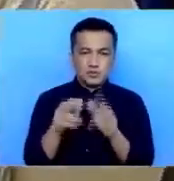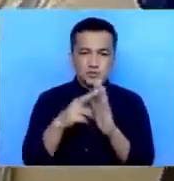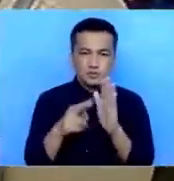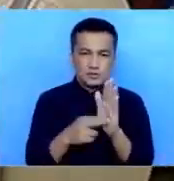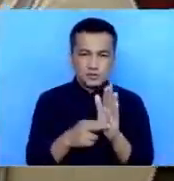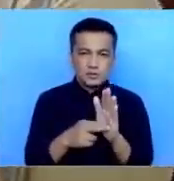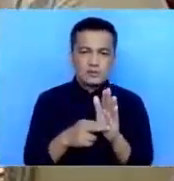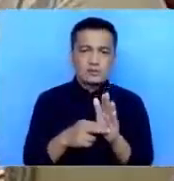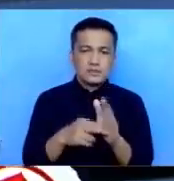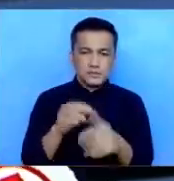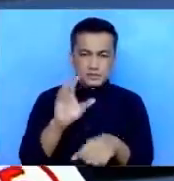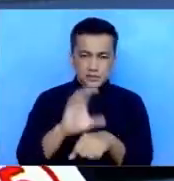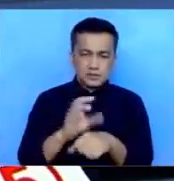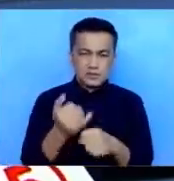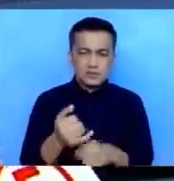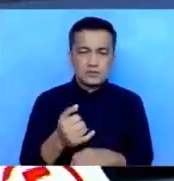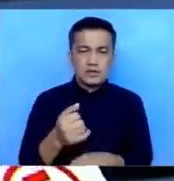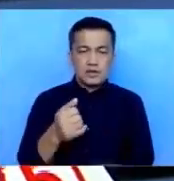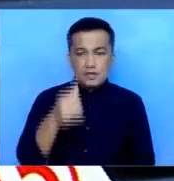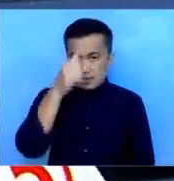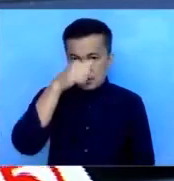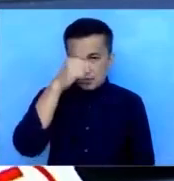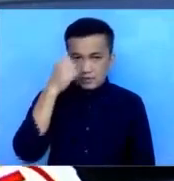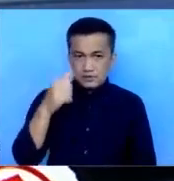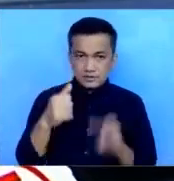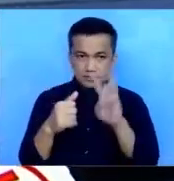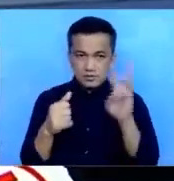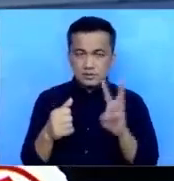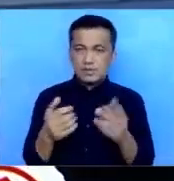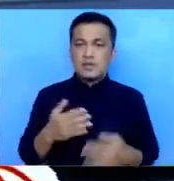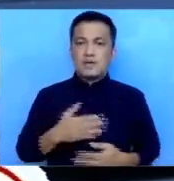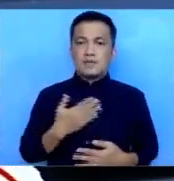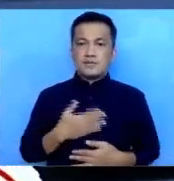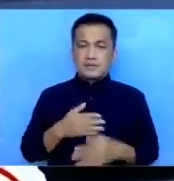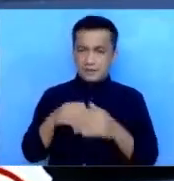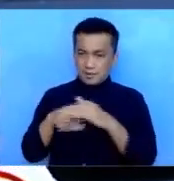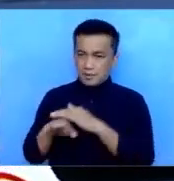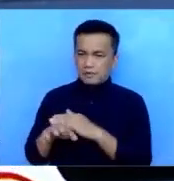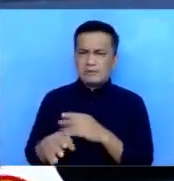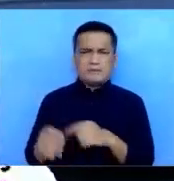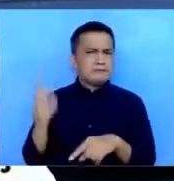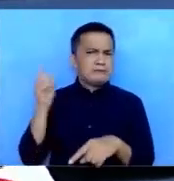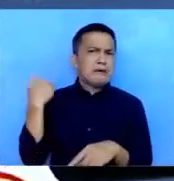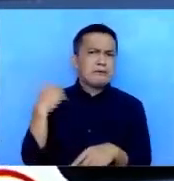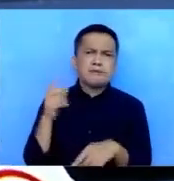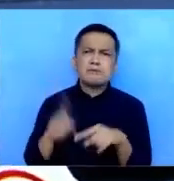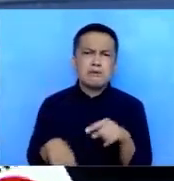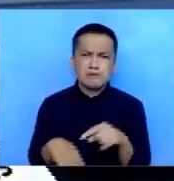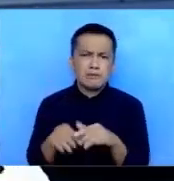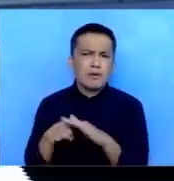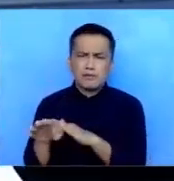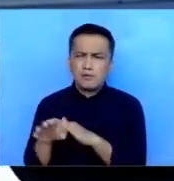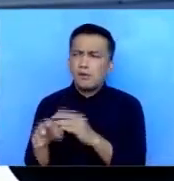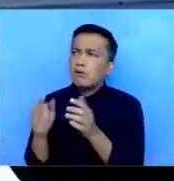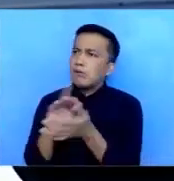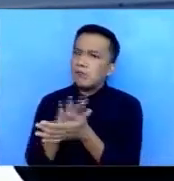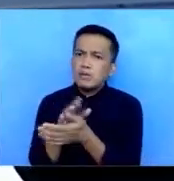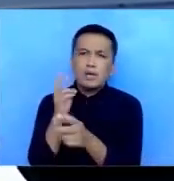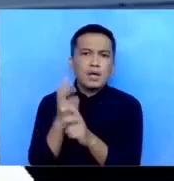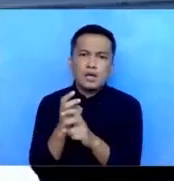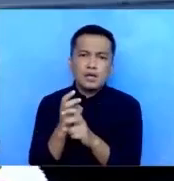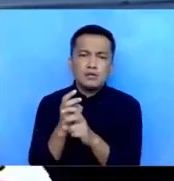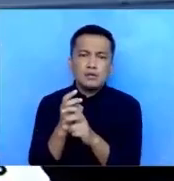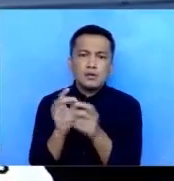Wednesday. Masaya kasi nakapasok na kami ulit. Hindi tulad nung dati na hindi ka makapasok. Kasi nung pandemic, ang hirap, online ka lang.